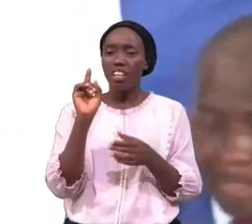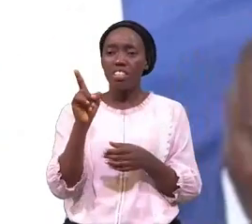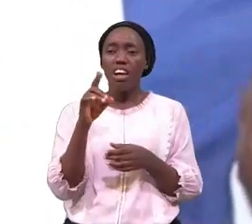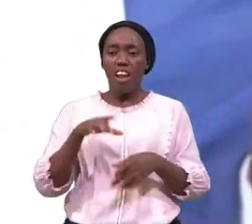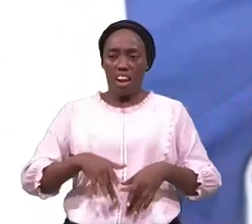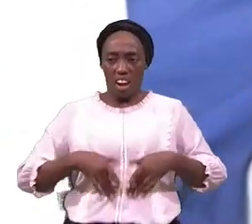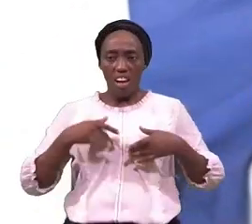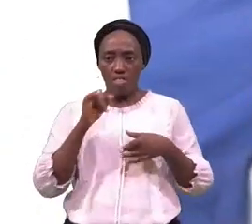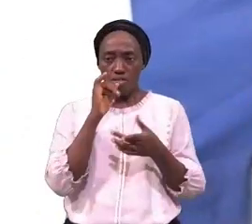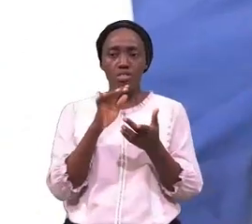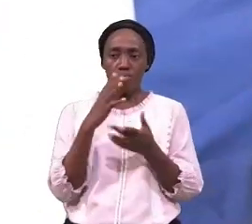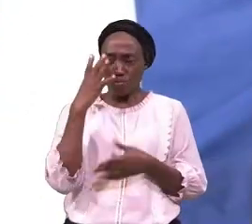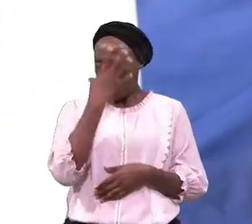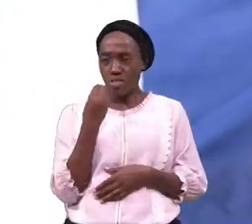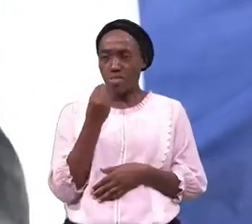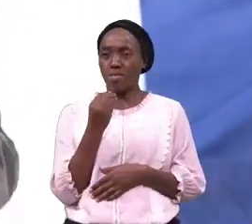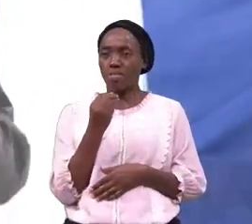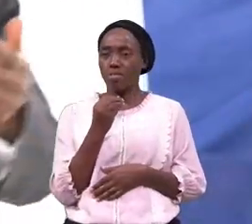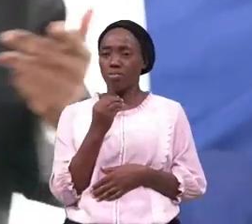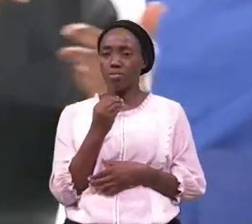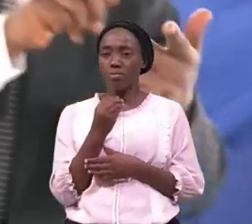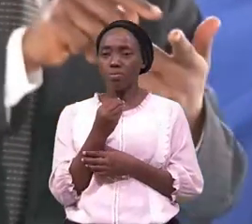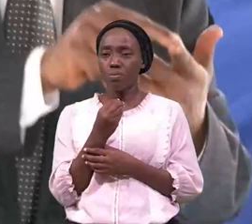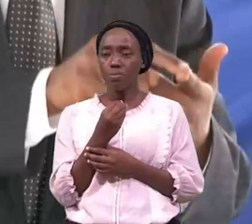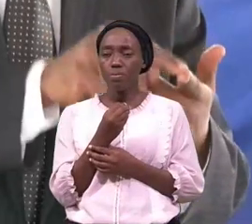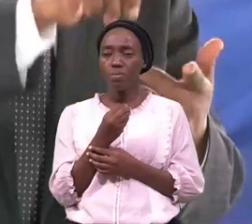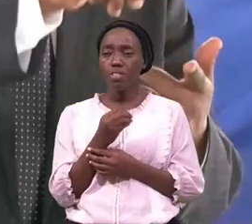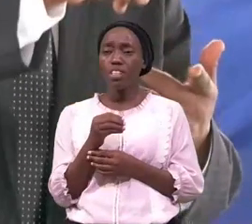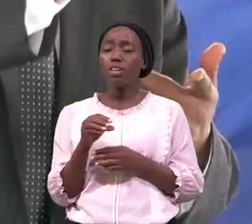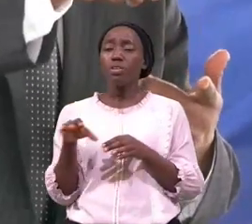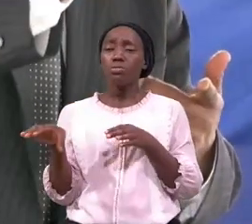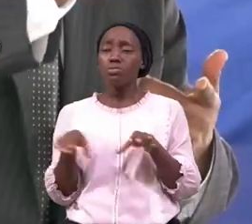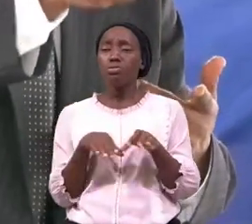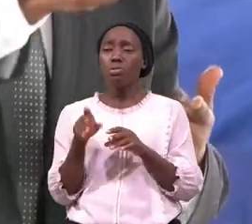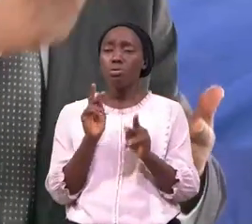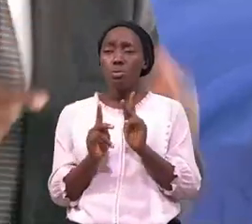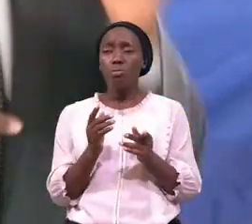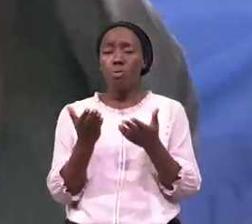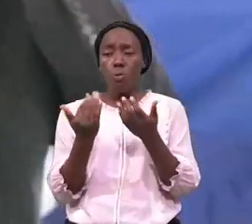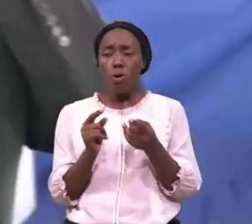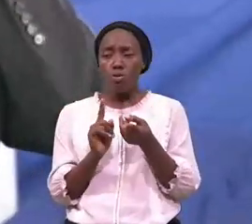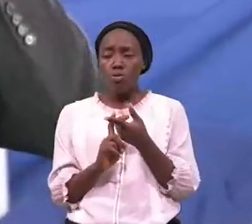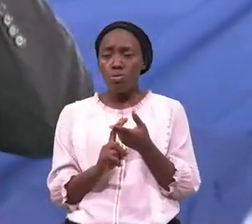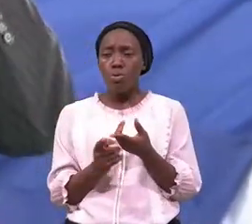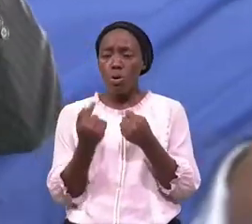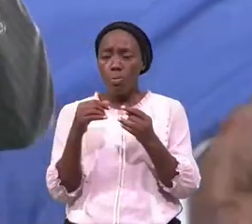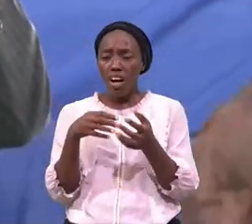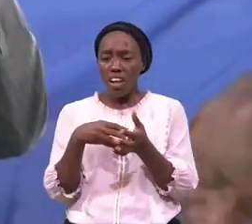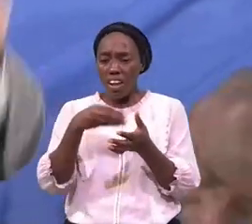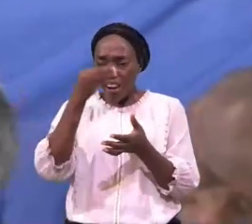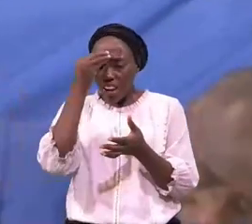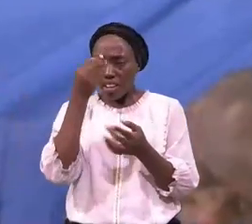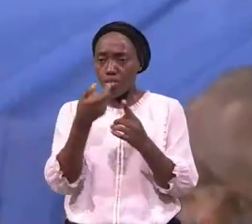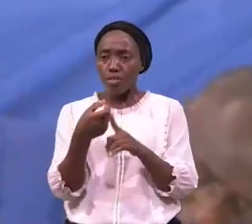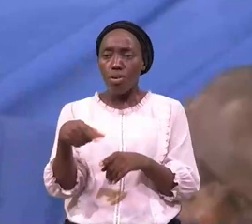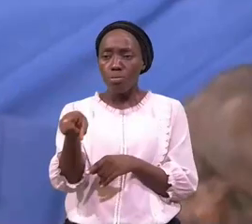Est-ce que ceux qui sont autour de toi, proches de toi, disent, regarde ce temps, regarde cette femme, sa vie est glorieuse. Est-ce que les gens veulent vraiment venir